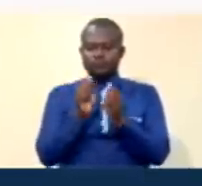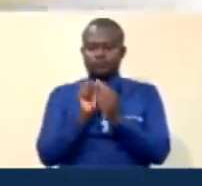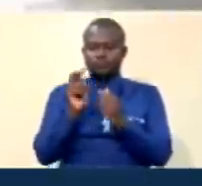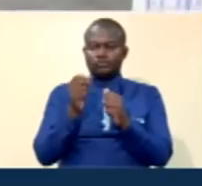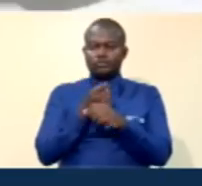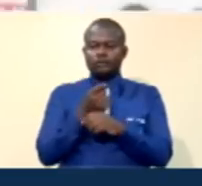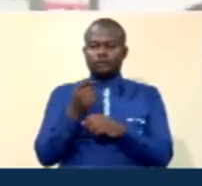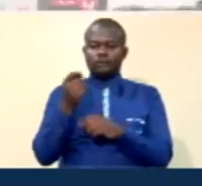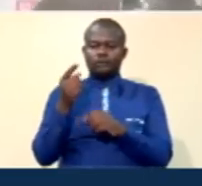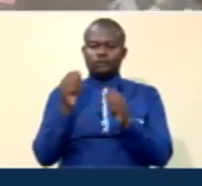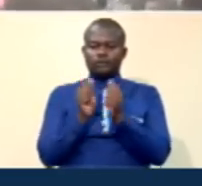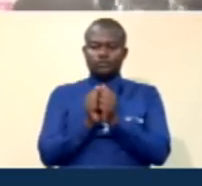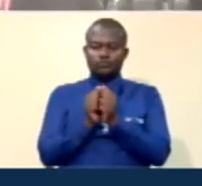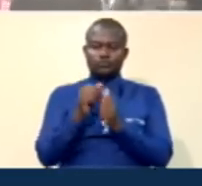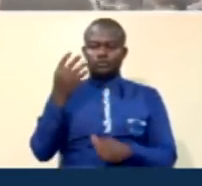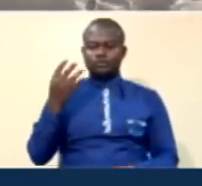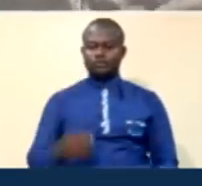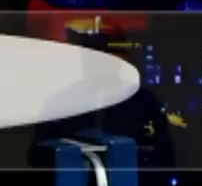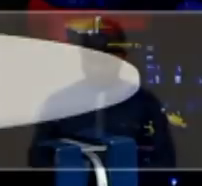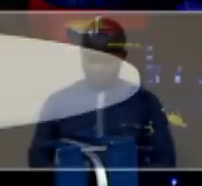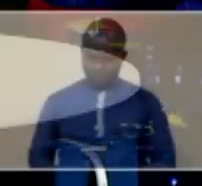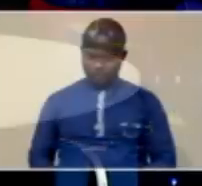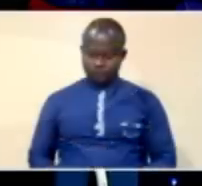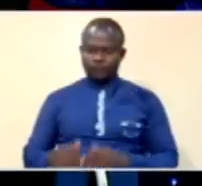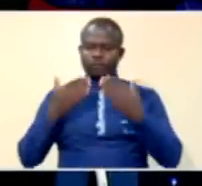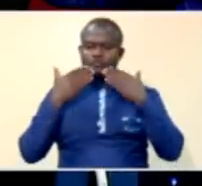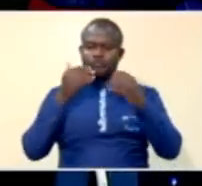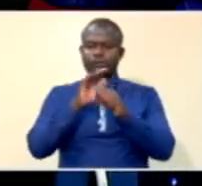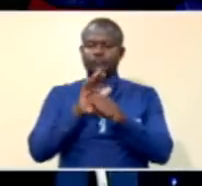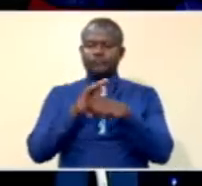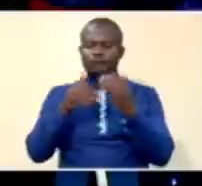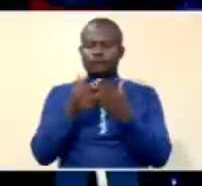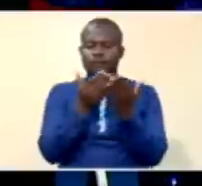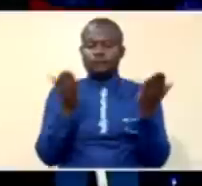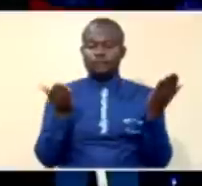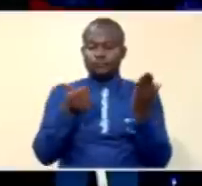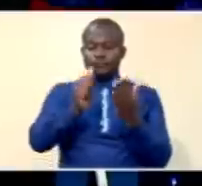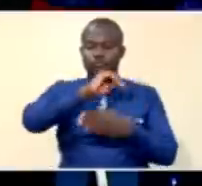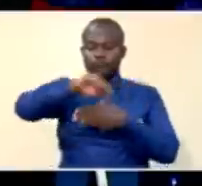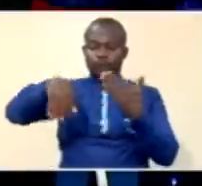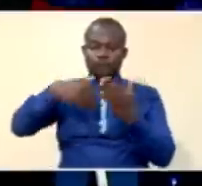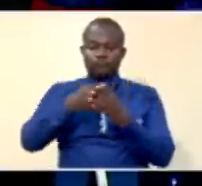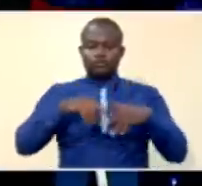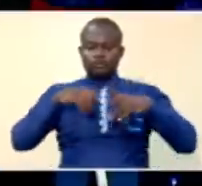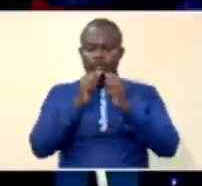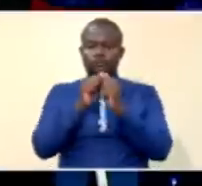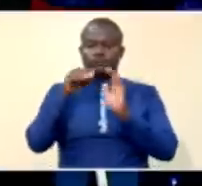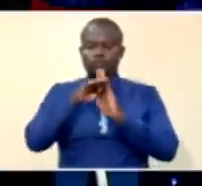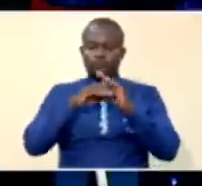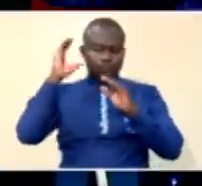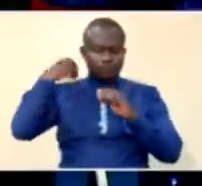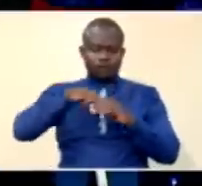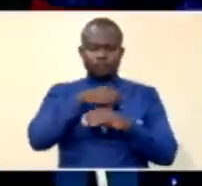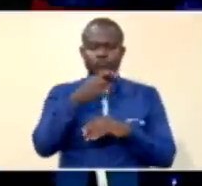ndetse n'amasegonda 18. Turabashimiye kandi cyane mwese twabanye muri gahunda y'amakuru.